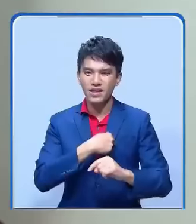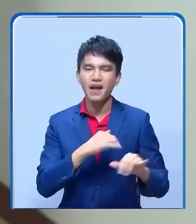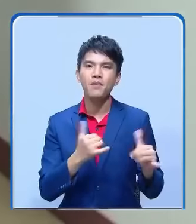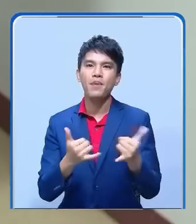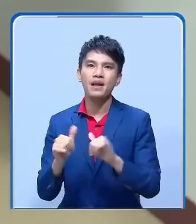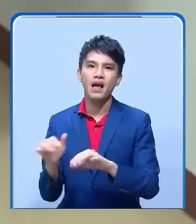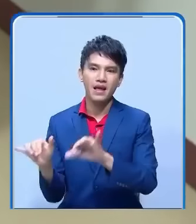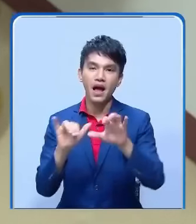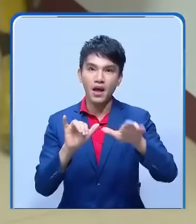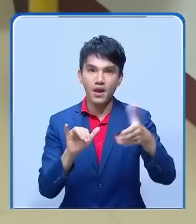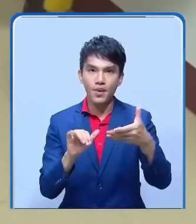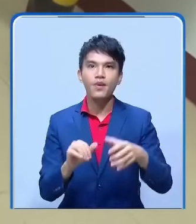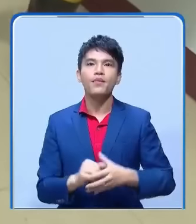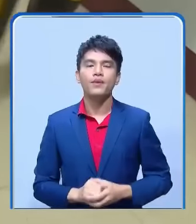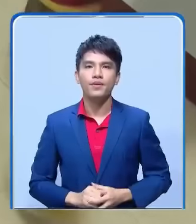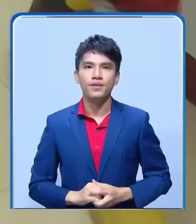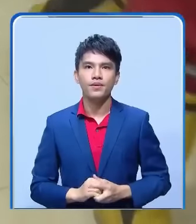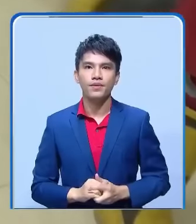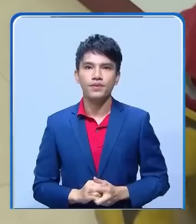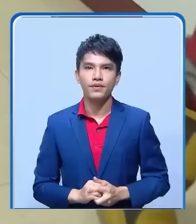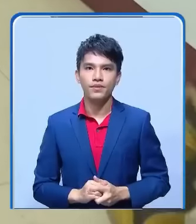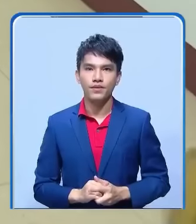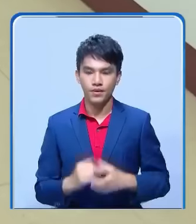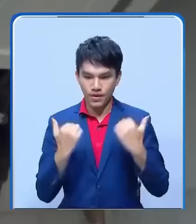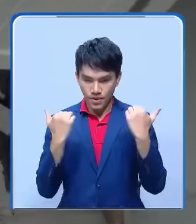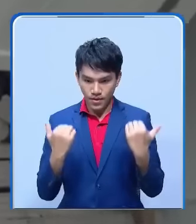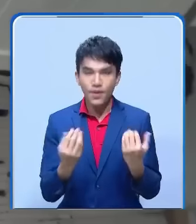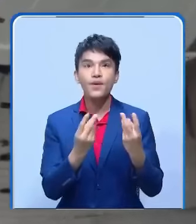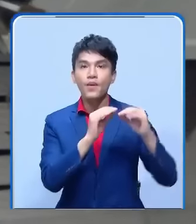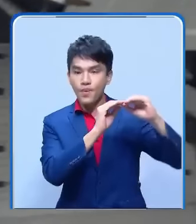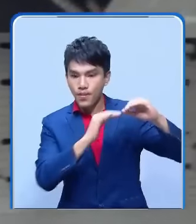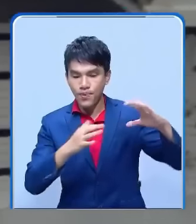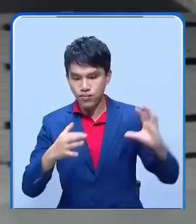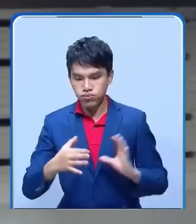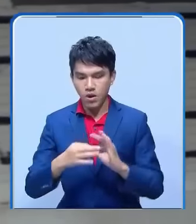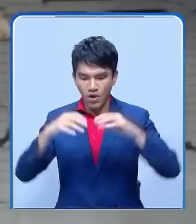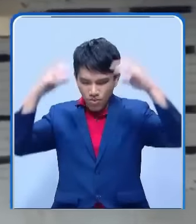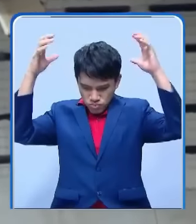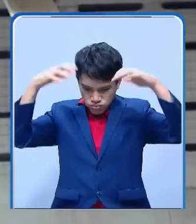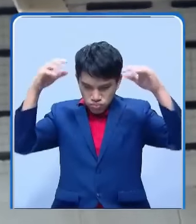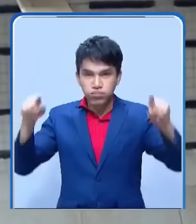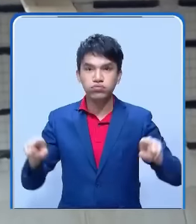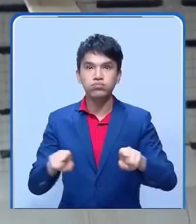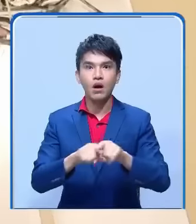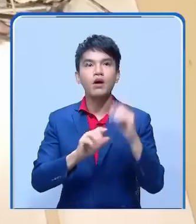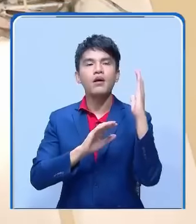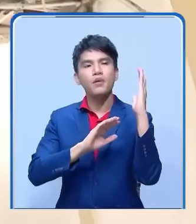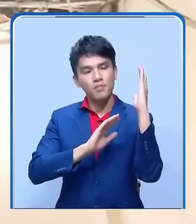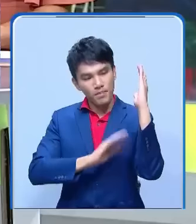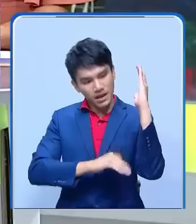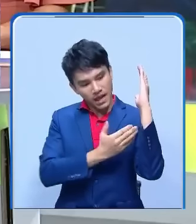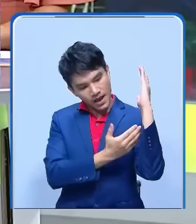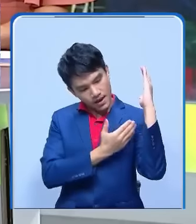จ้าหน้าที่เตรียมจุดที่ปลอดภัยไว้ให้ ซึ่งแน่นอนเรื่องของดินไหลนี่ก็เกี่ยวข้องกับเรื่องของฝนตกหนักด้วยนะคะภาคใต้ฝั่งอันดามันวัน